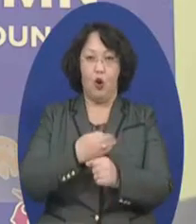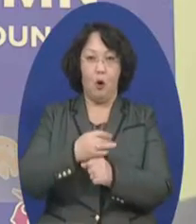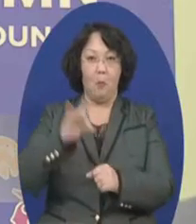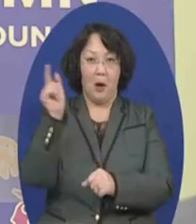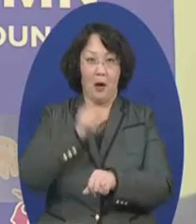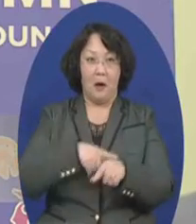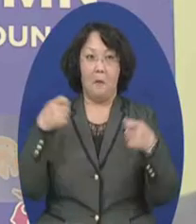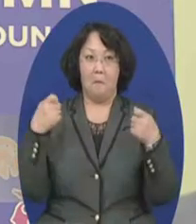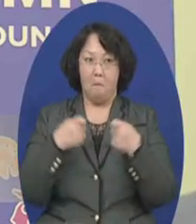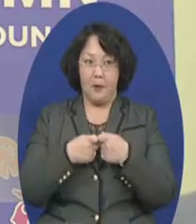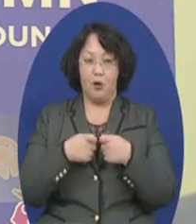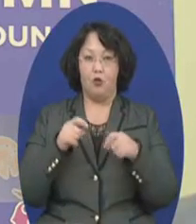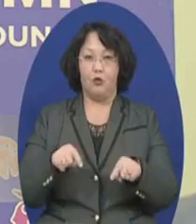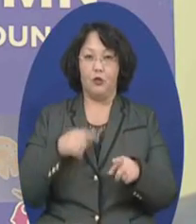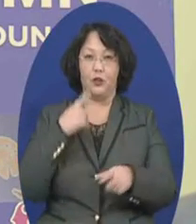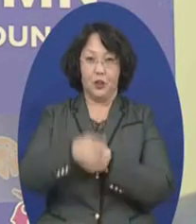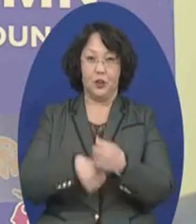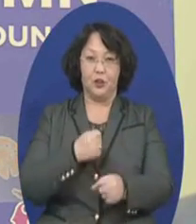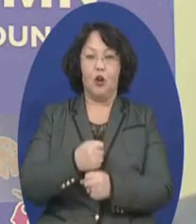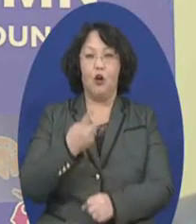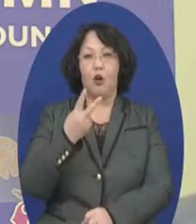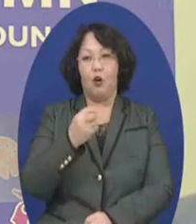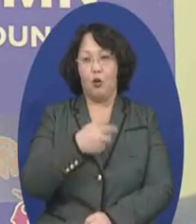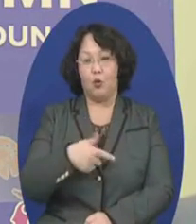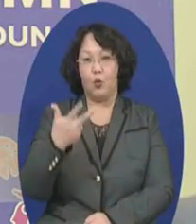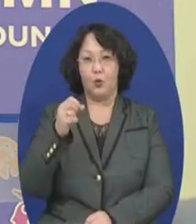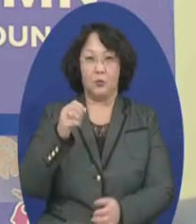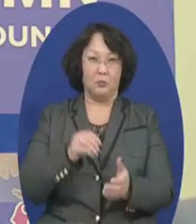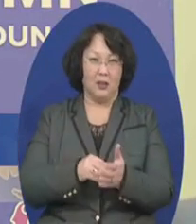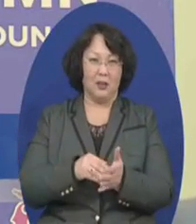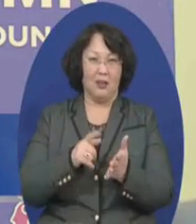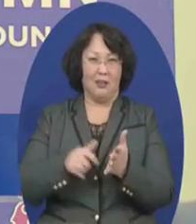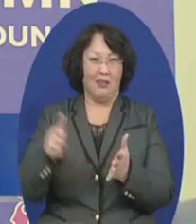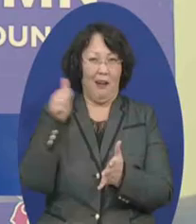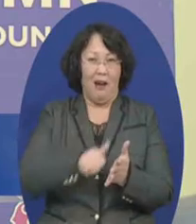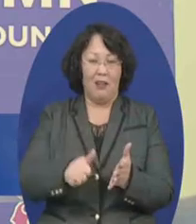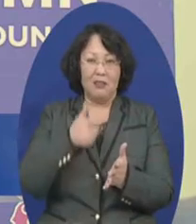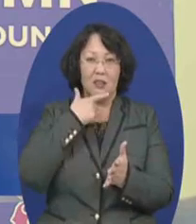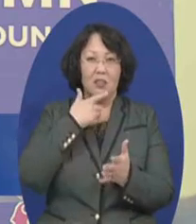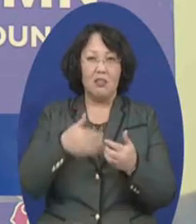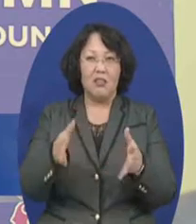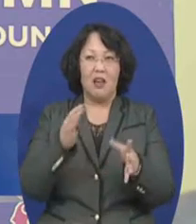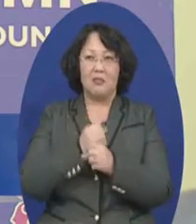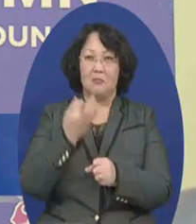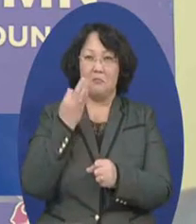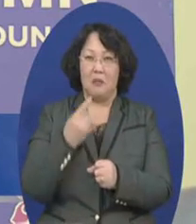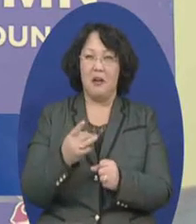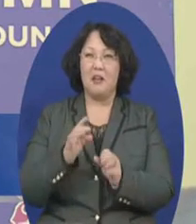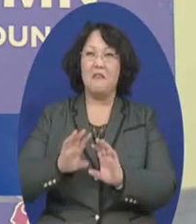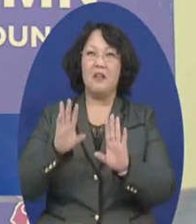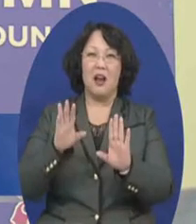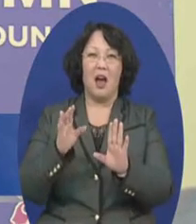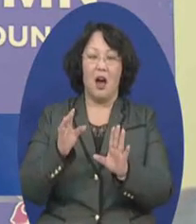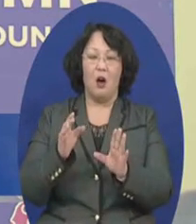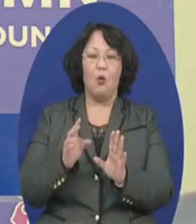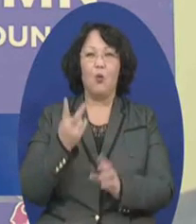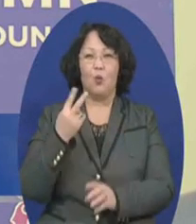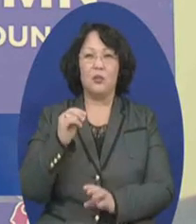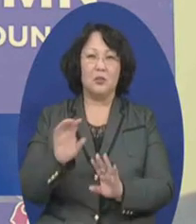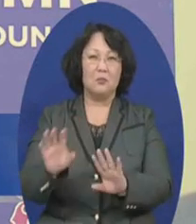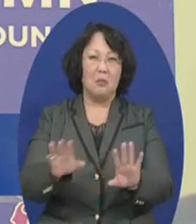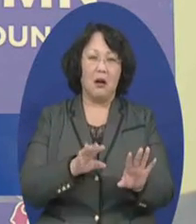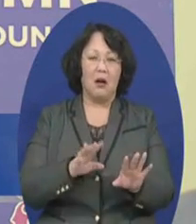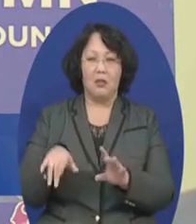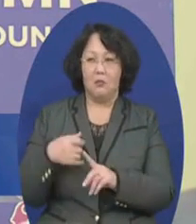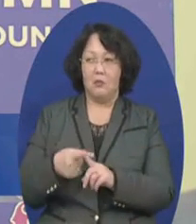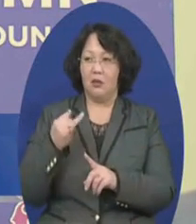байна. Өнөөдөр жилдээ 20-30 мянган хэрэгцээнд хангагдаагүй буюу нээлттэй ажлын байрууд хэвээр үлдээд байгаа болол нөгөө талдаа маш